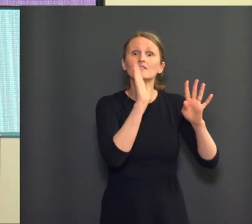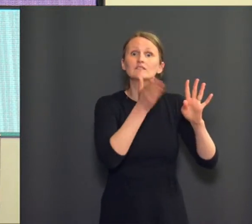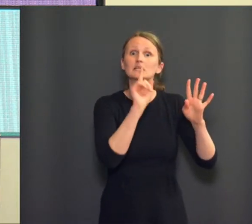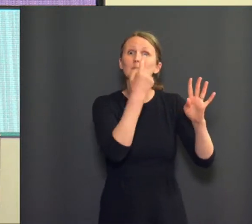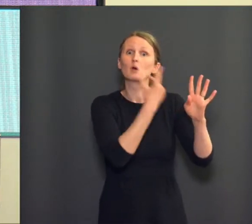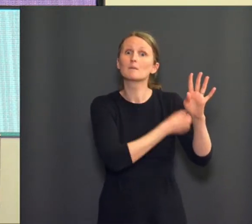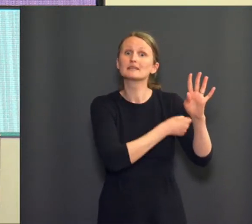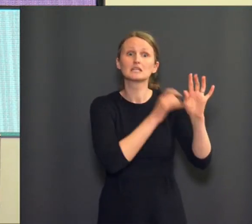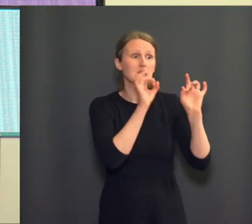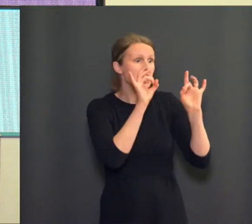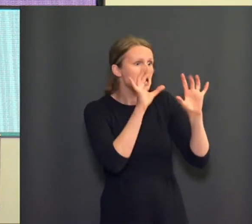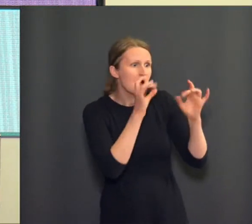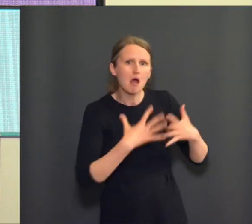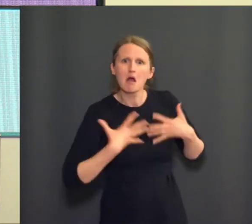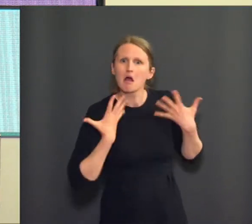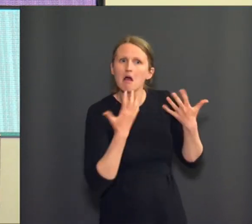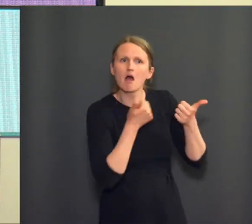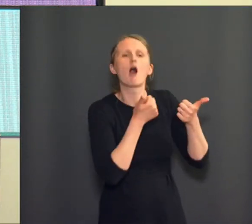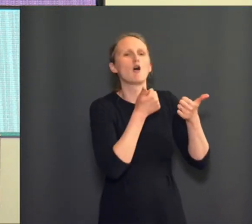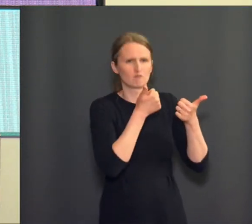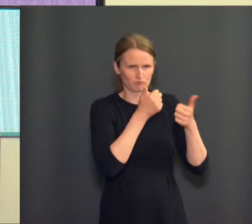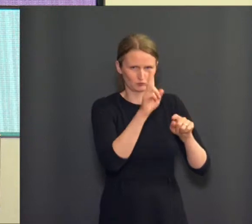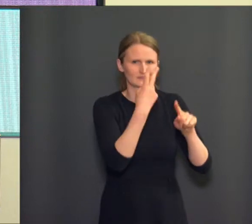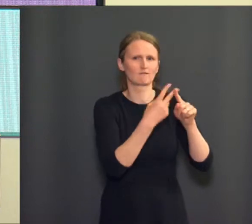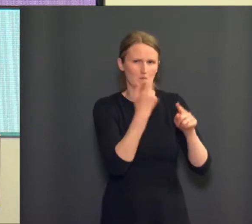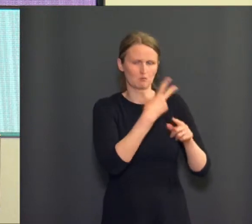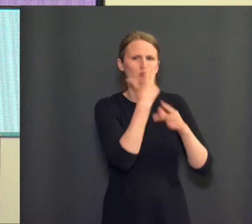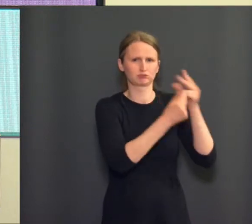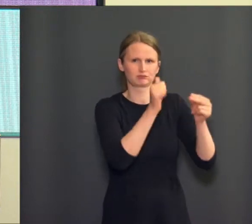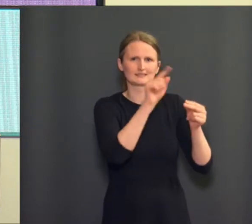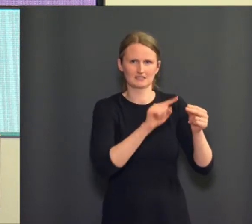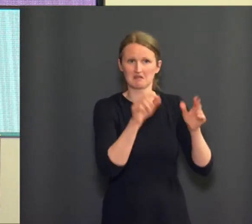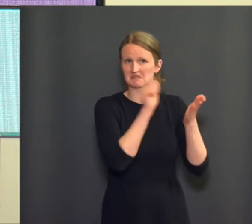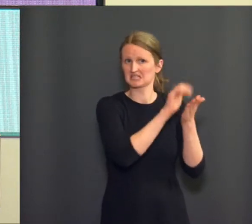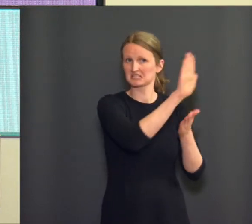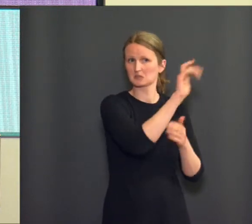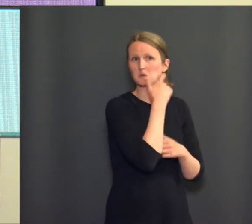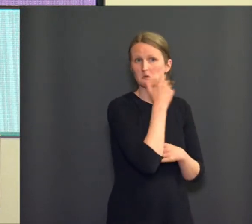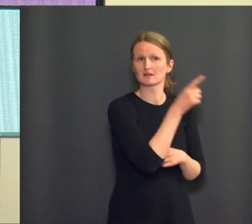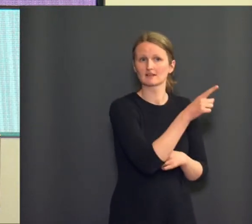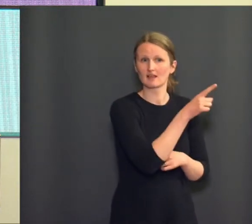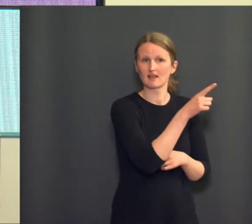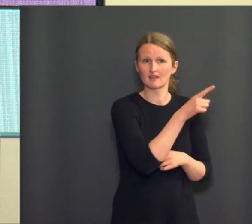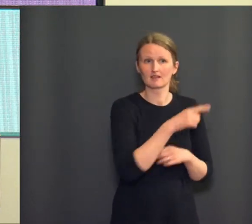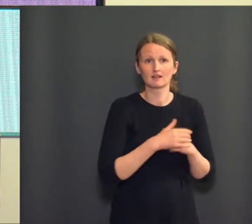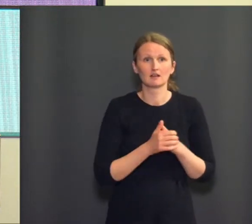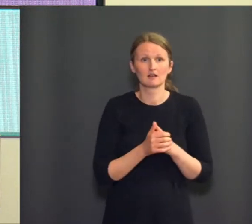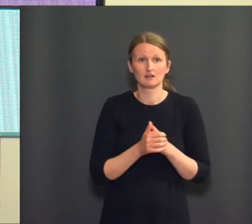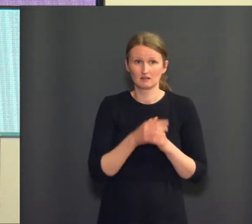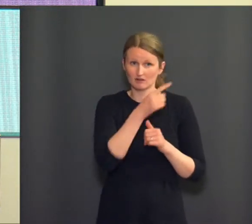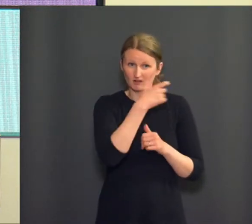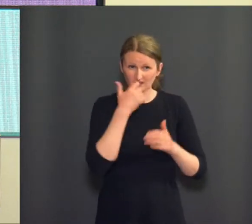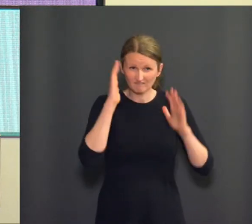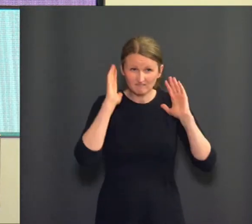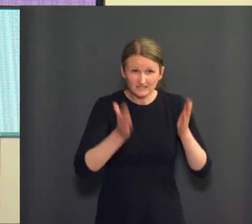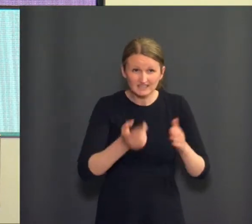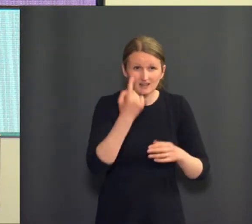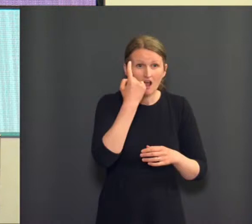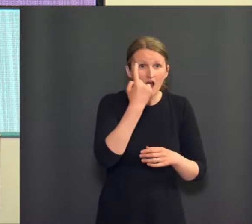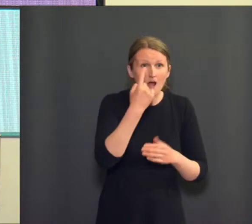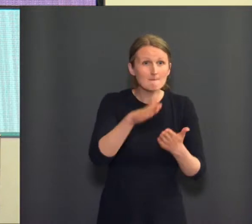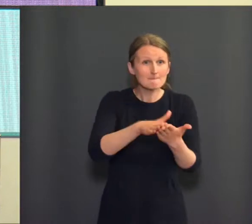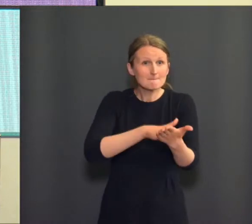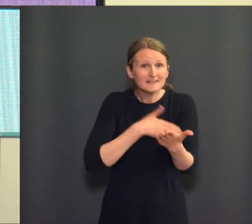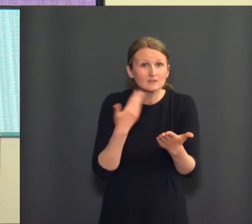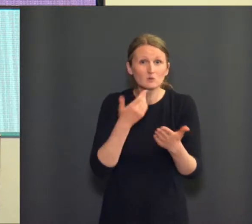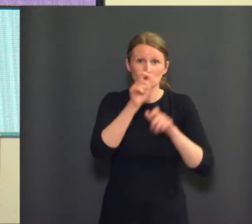plus d'1 million de doses en tant que deuxième dose et plus de 200 000 de ces doses ont été administrées à des personnes de